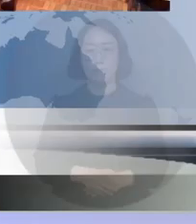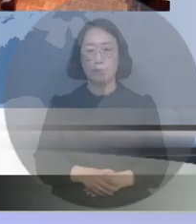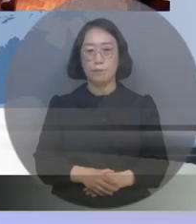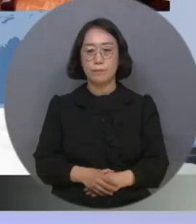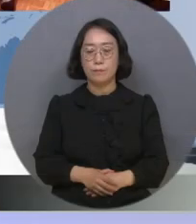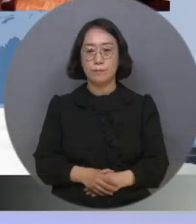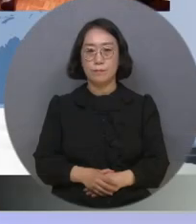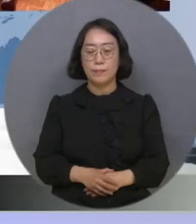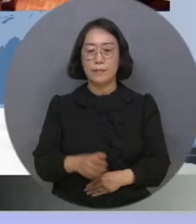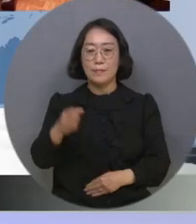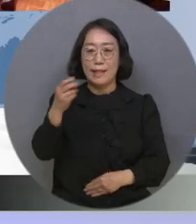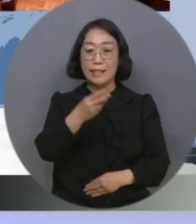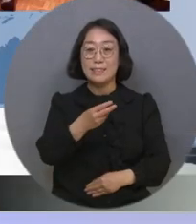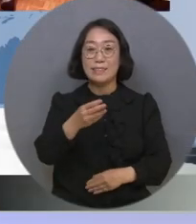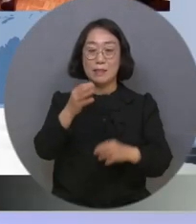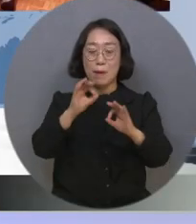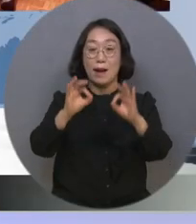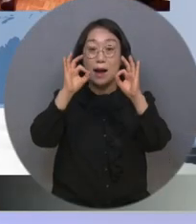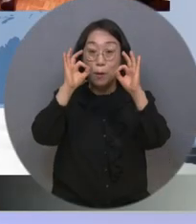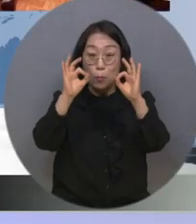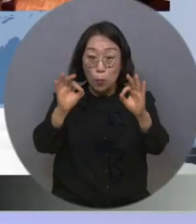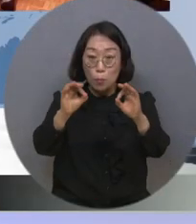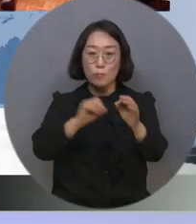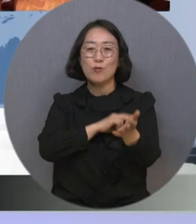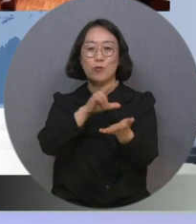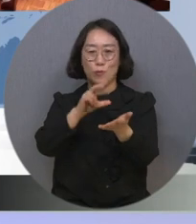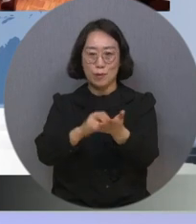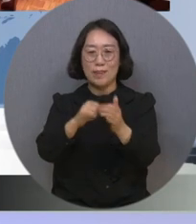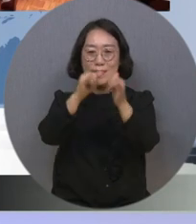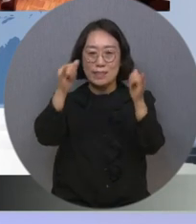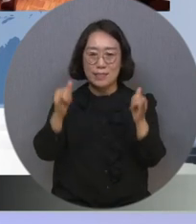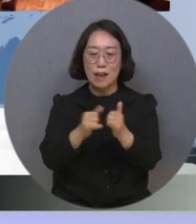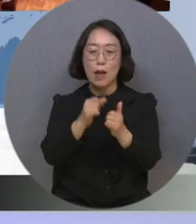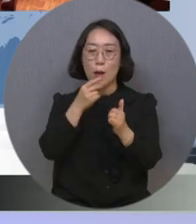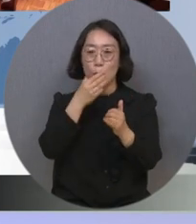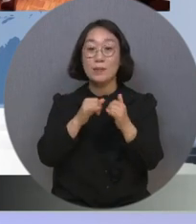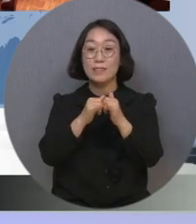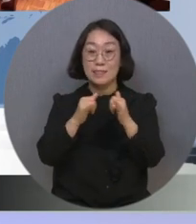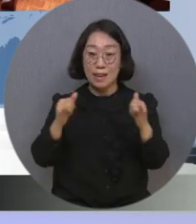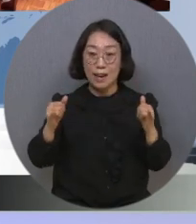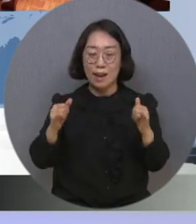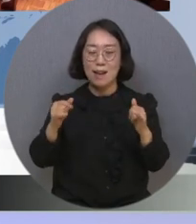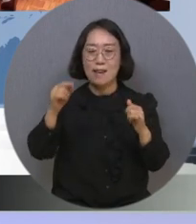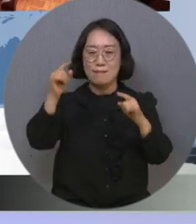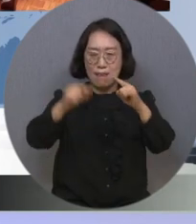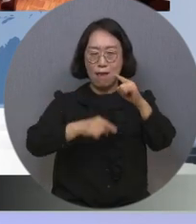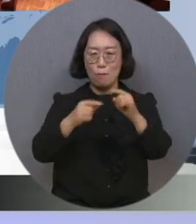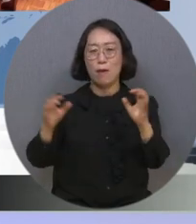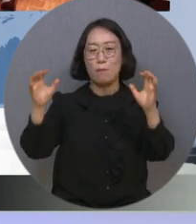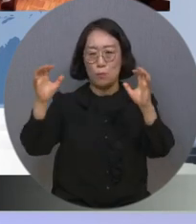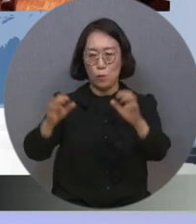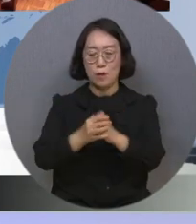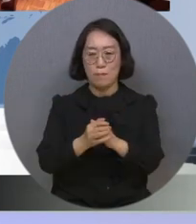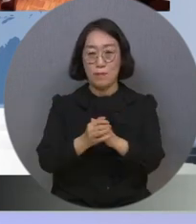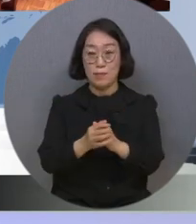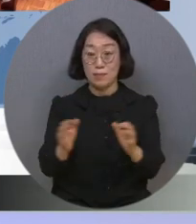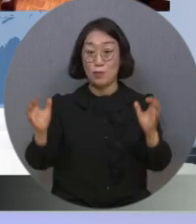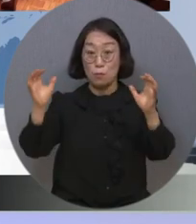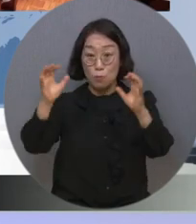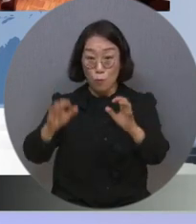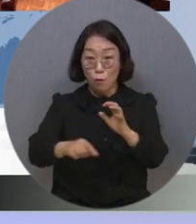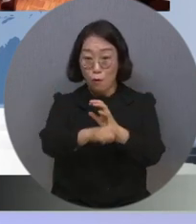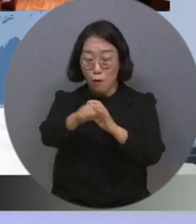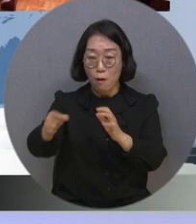우리 다시 바라봄, 경기도 사회복지사 대회가 열렸습니다. 오랜만에 대면으로 열린 행사에는 수많은